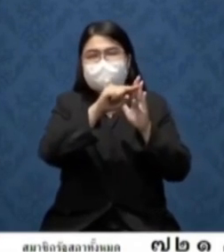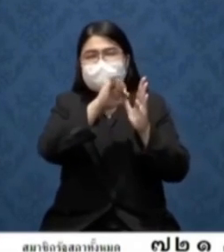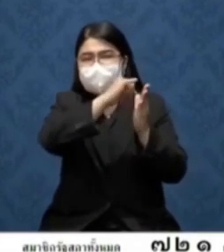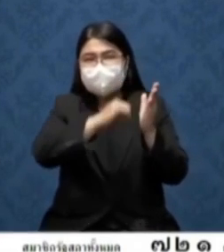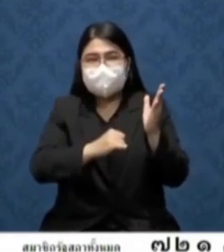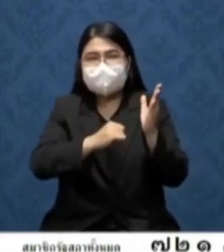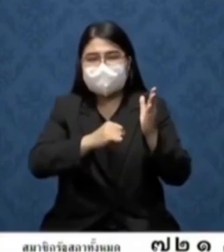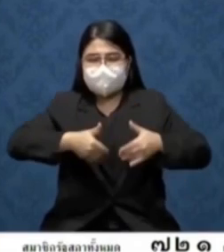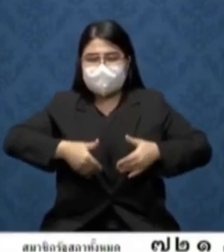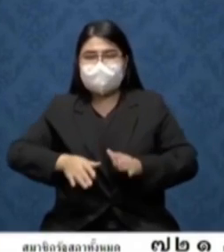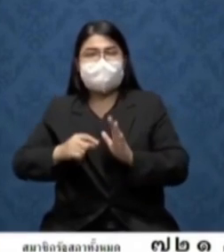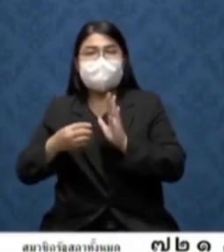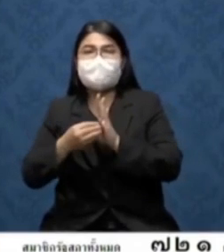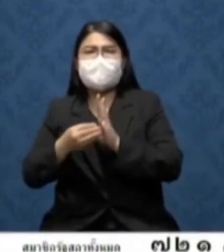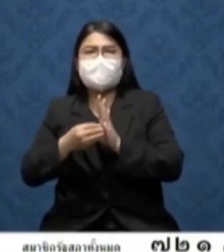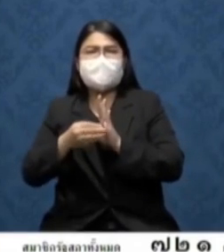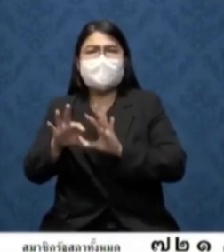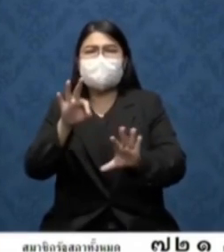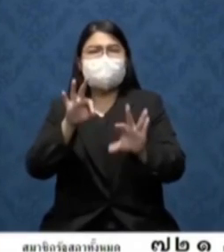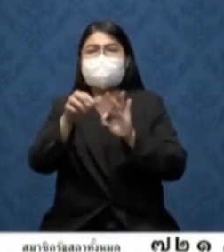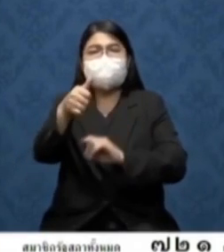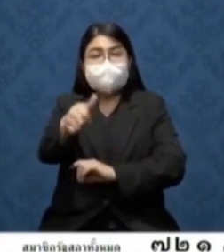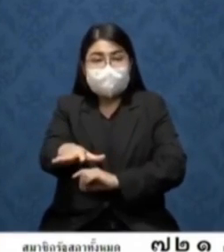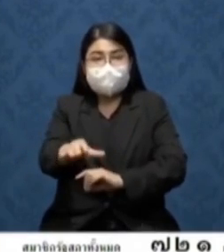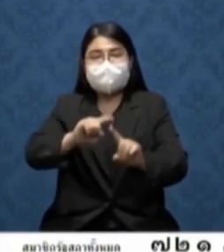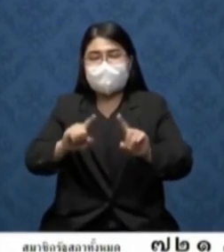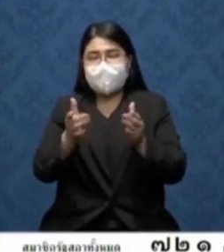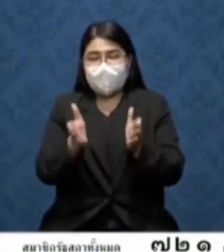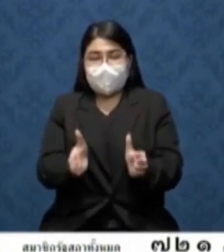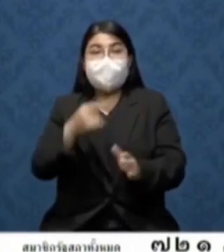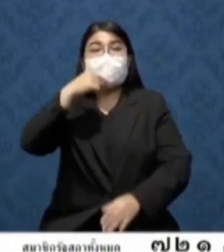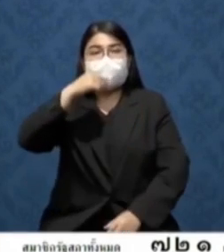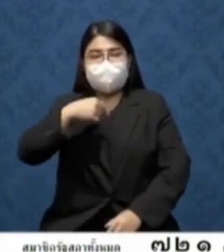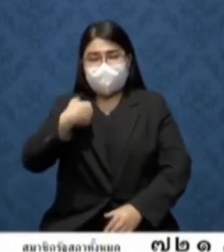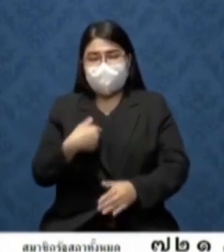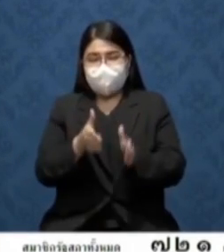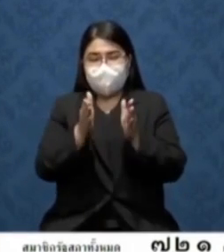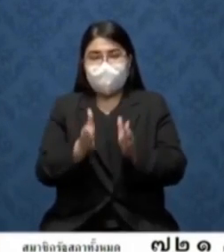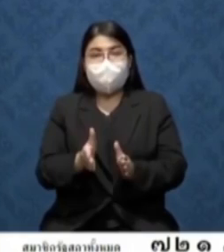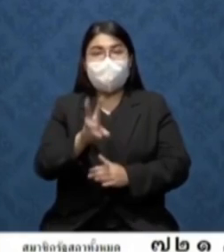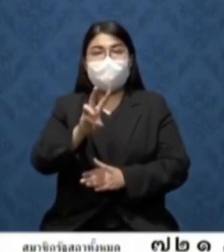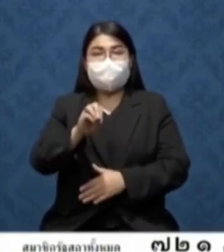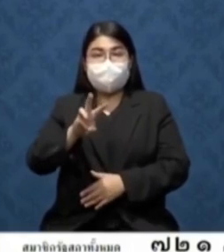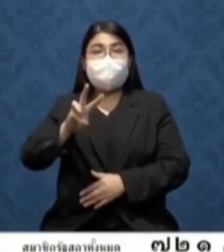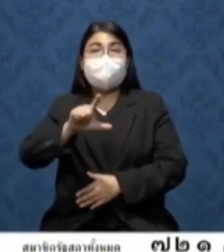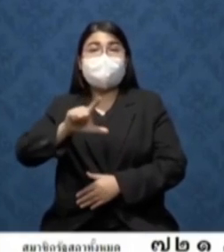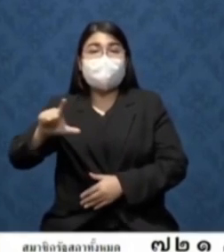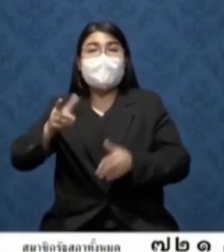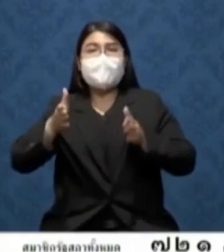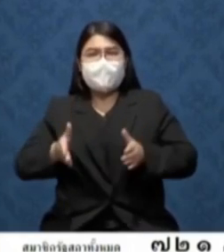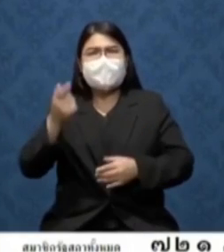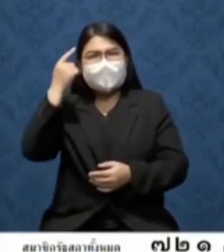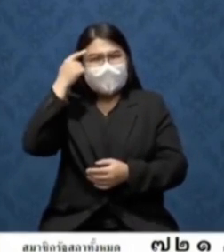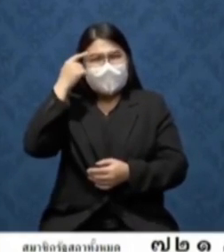ได้แต่คนไทย66ล้านคนไม่ว่าจะเกิดที่ไหนควรจะเข้าถึงน้ำประปา